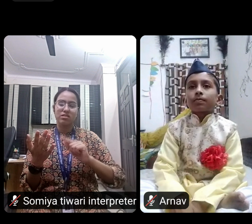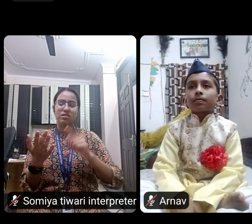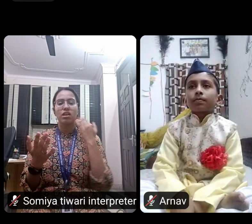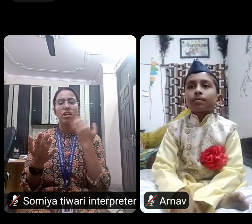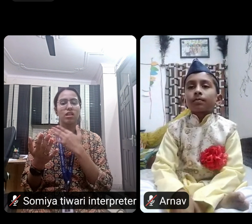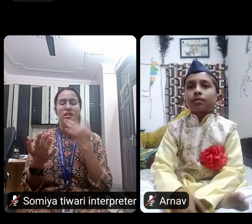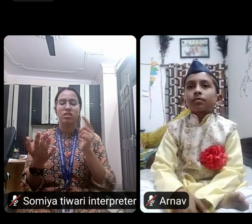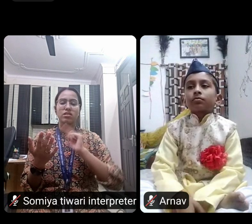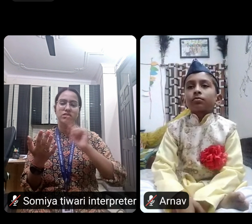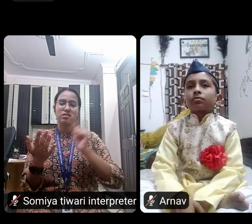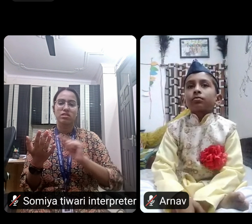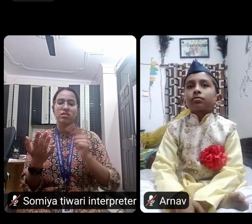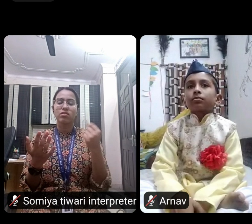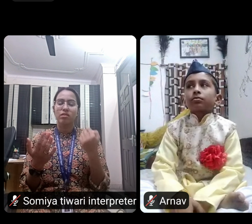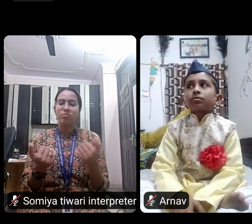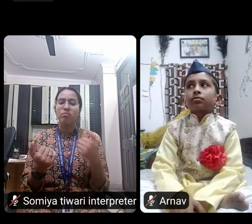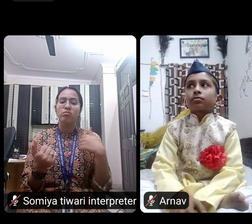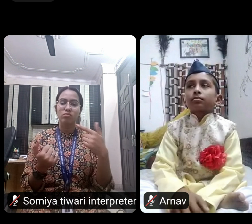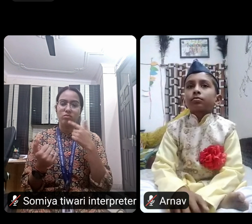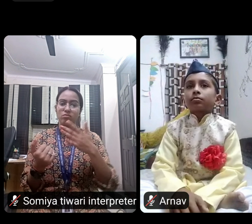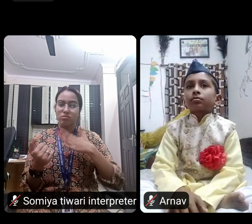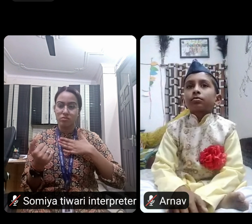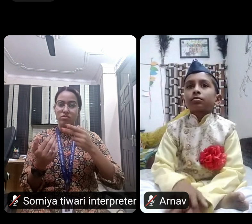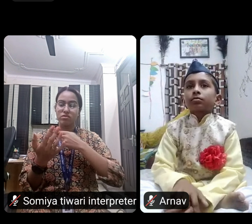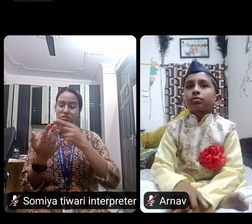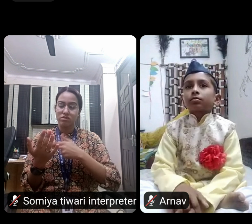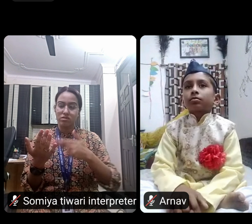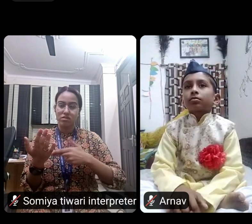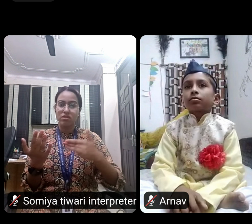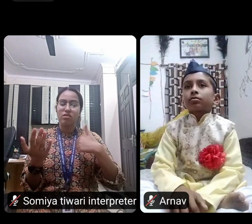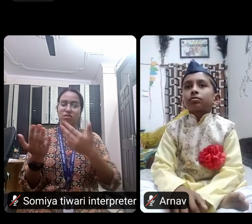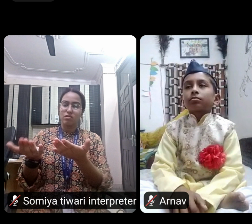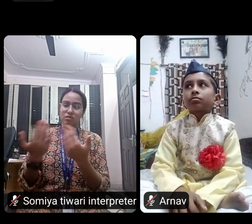थी कलर। आज उसने कहा है कि मुझे ड्राइंग दो,